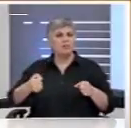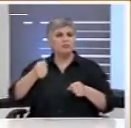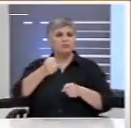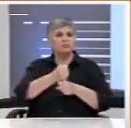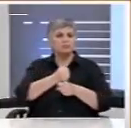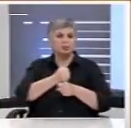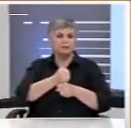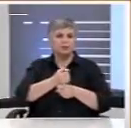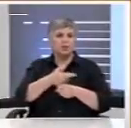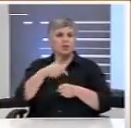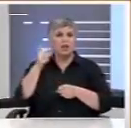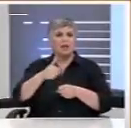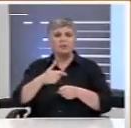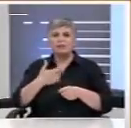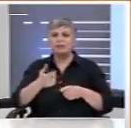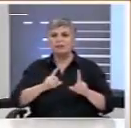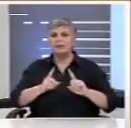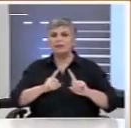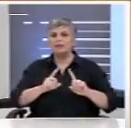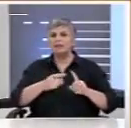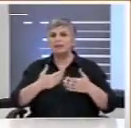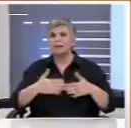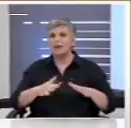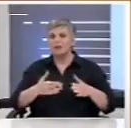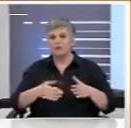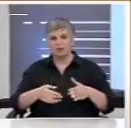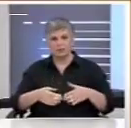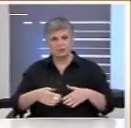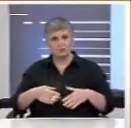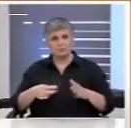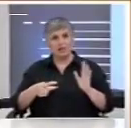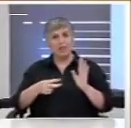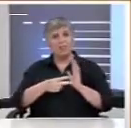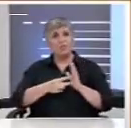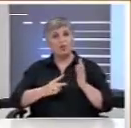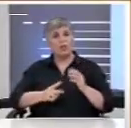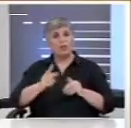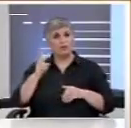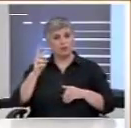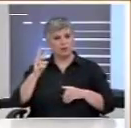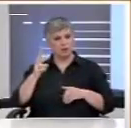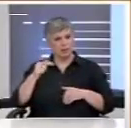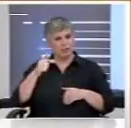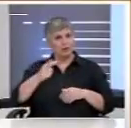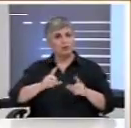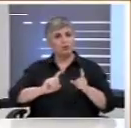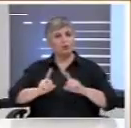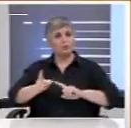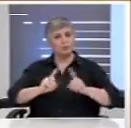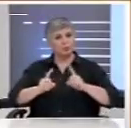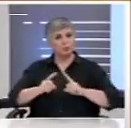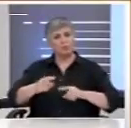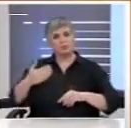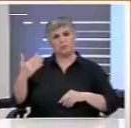αρχίσω με αυτό. Το 2012, στη συμφωνία που είχε η προηγούμενη